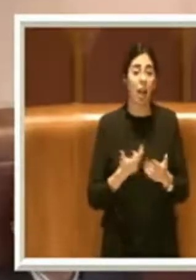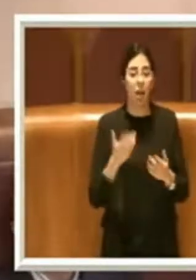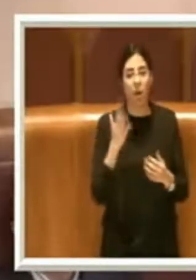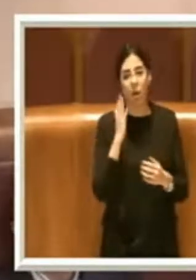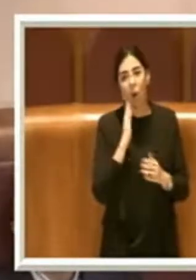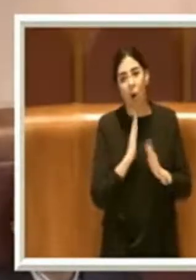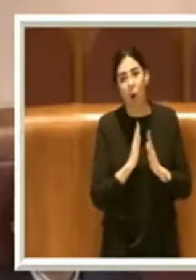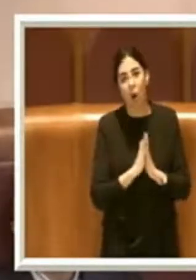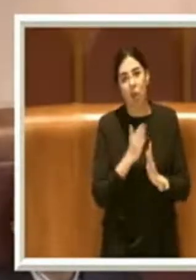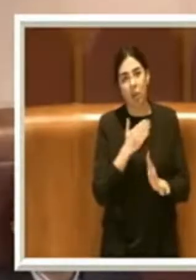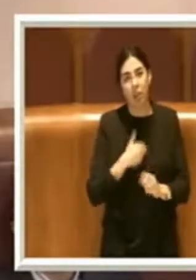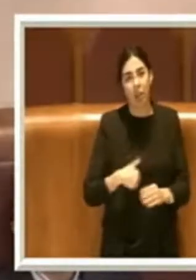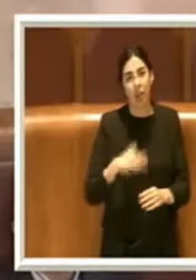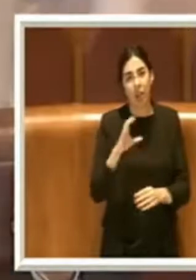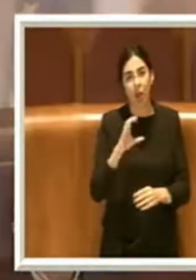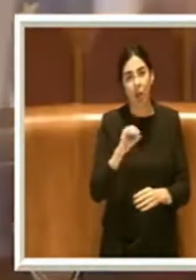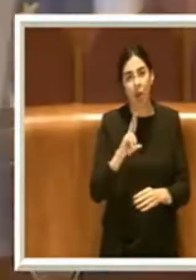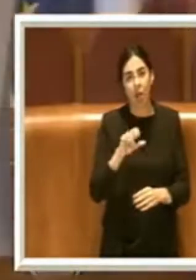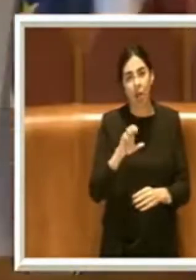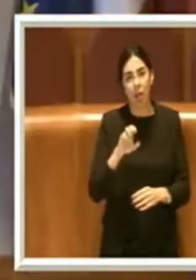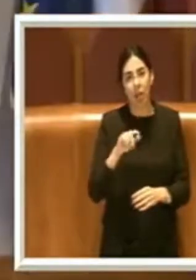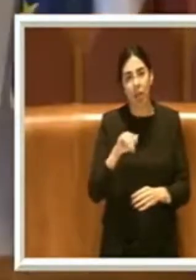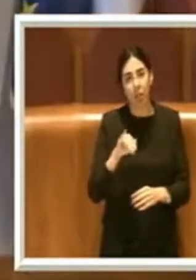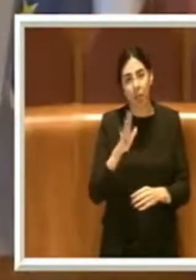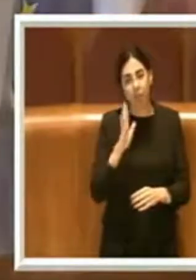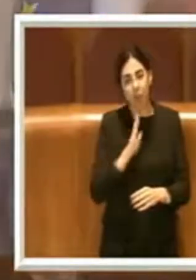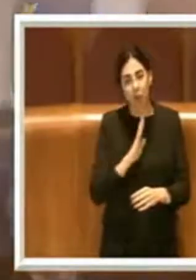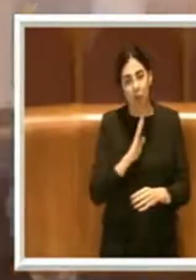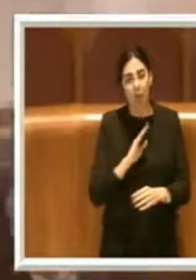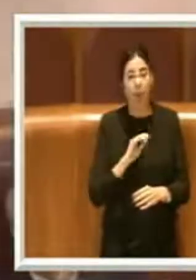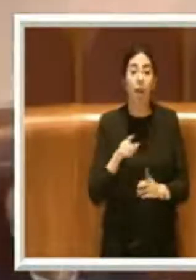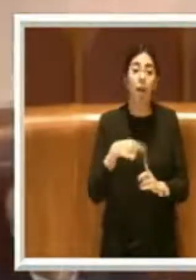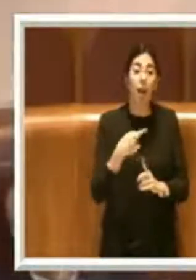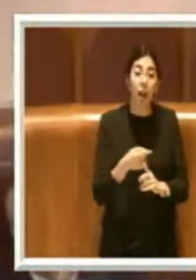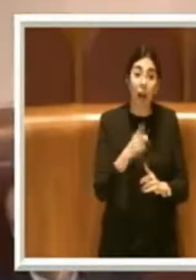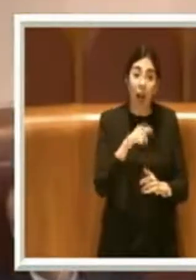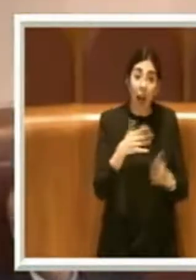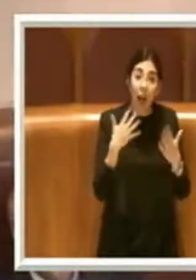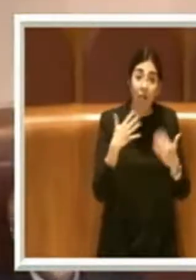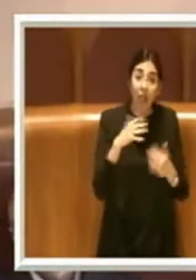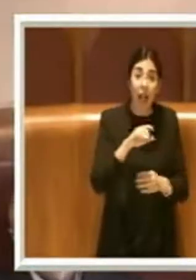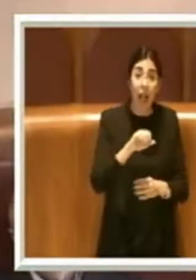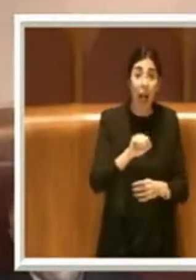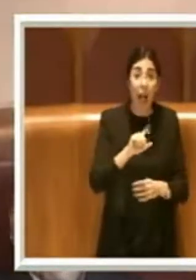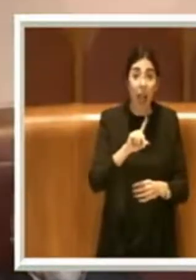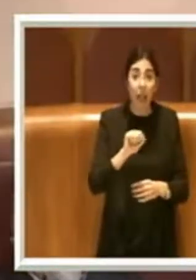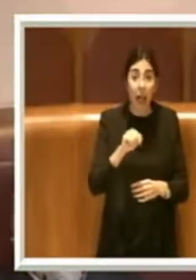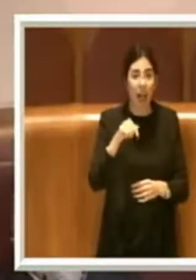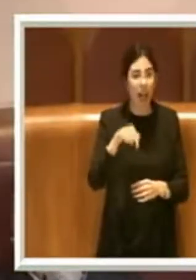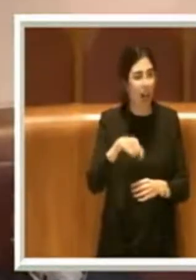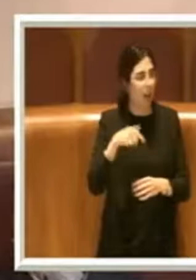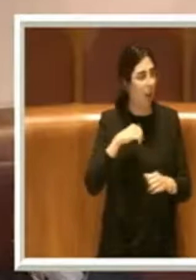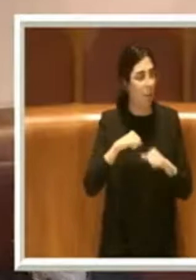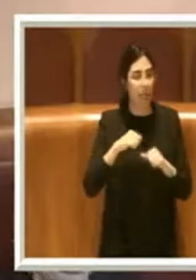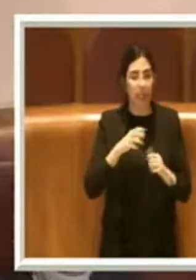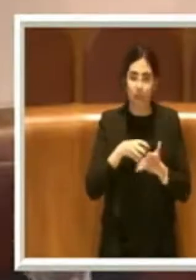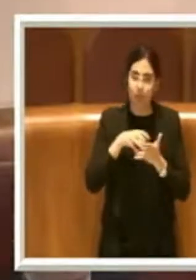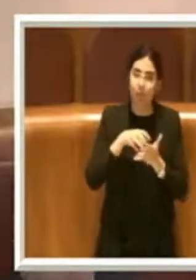Consigliere Corsetti, sia su Villa Ada, dove questa amministrazione ha investito